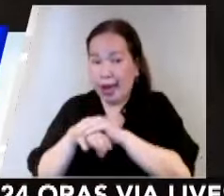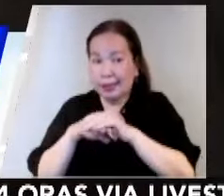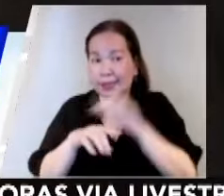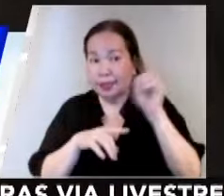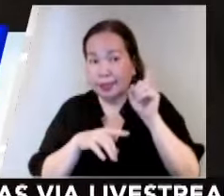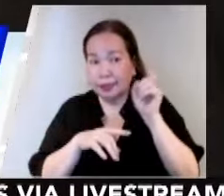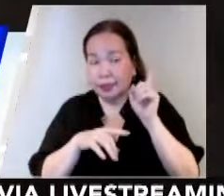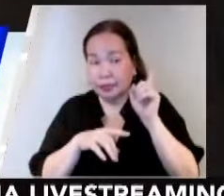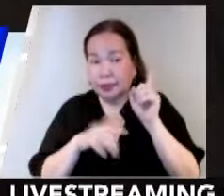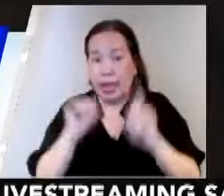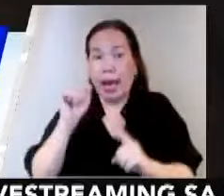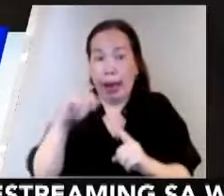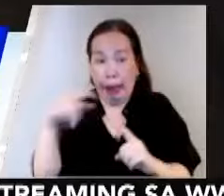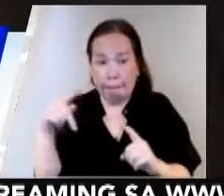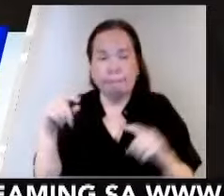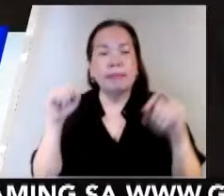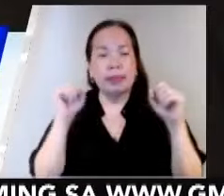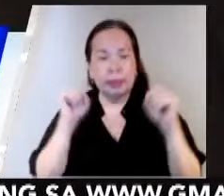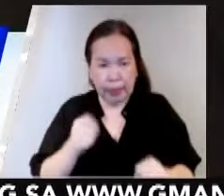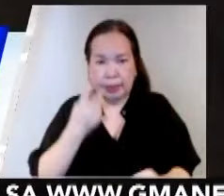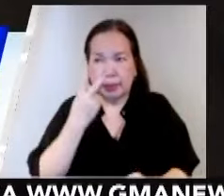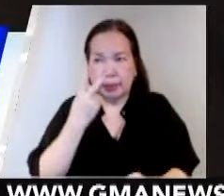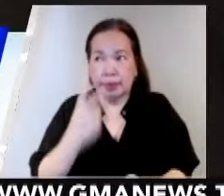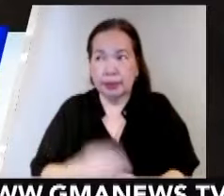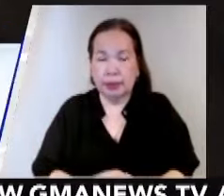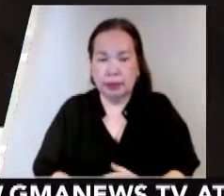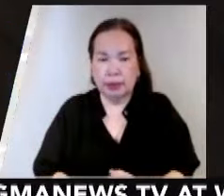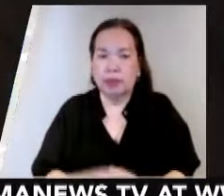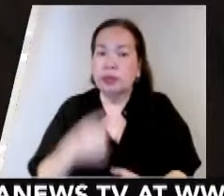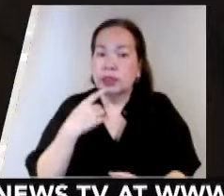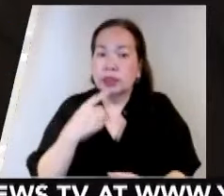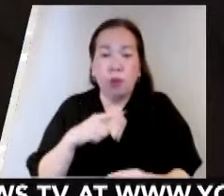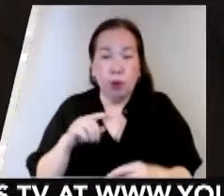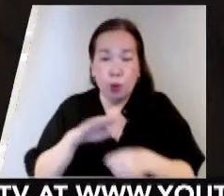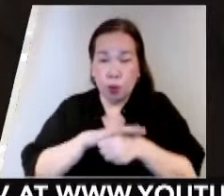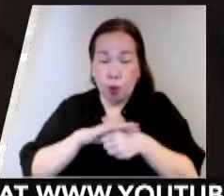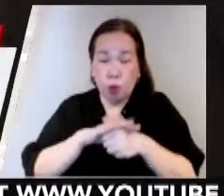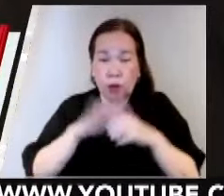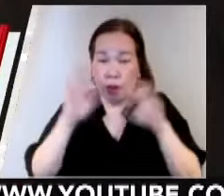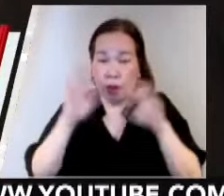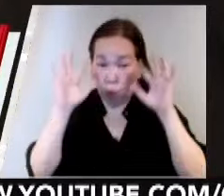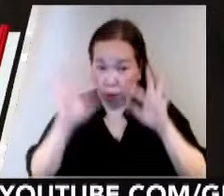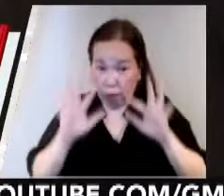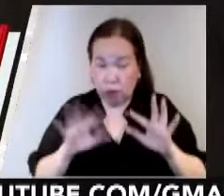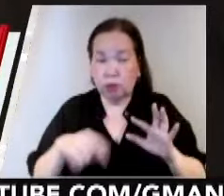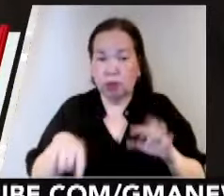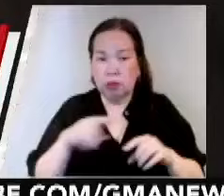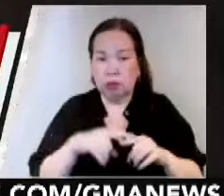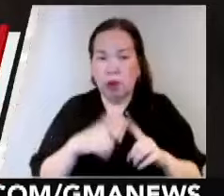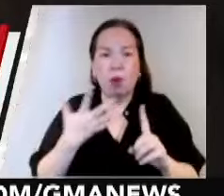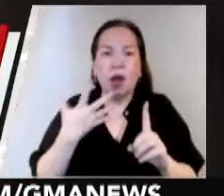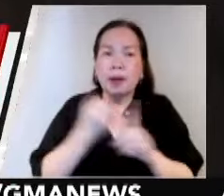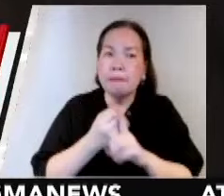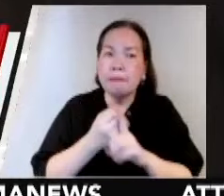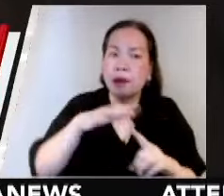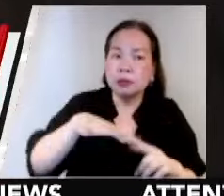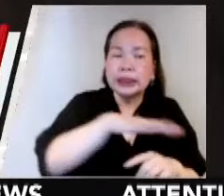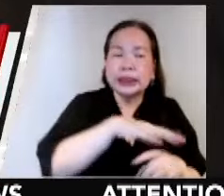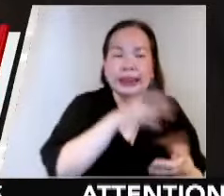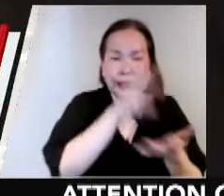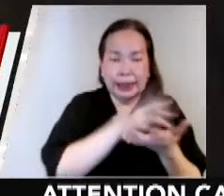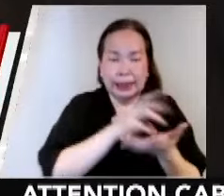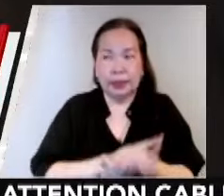emphasis on the local weather system. And also the impact, no? That's another thing. Kasi with that